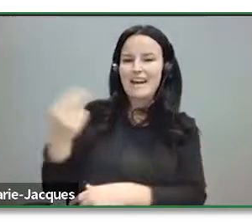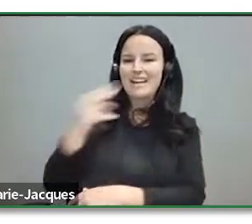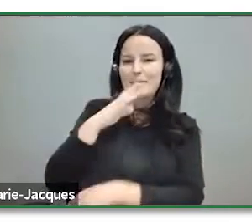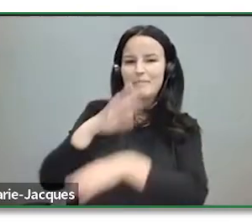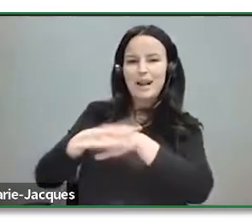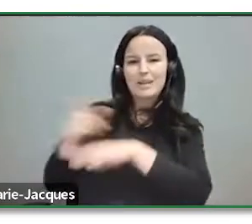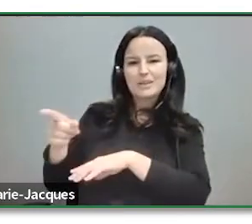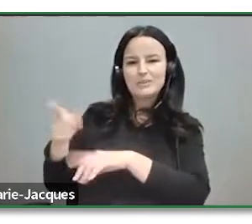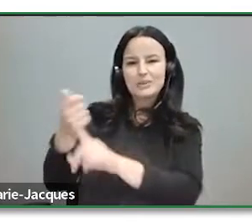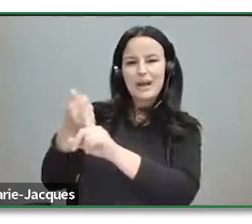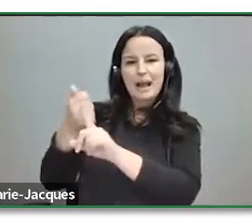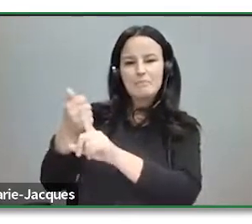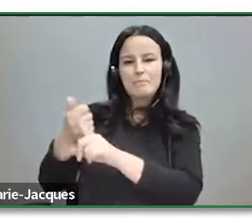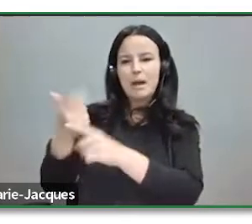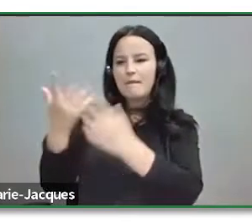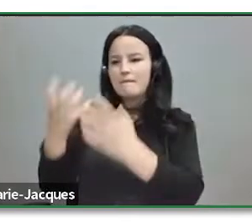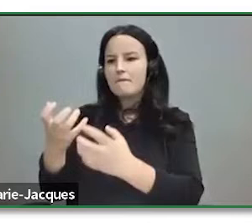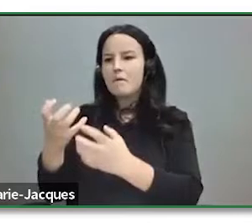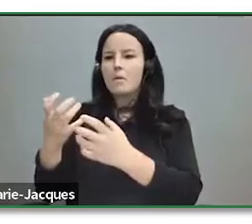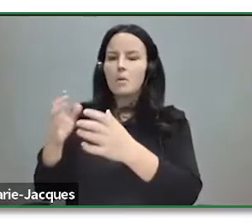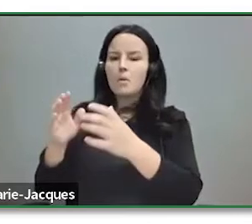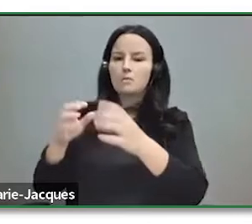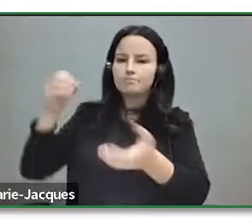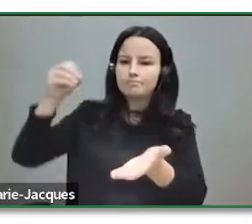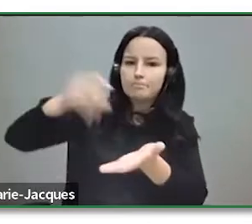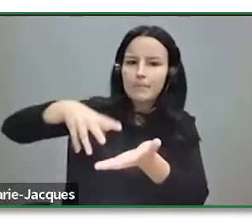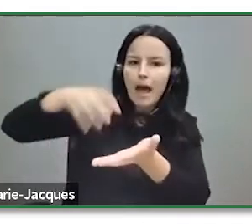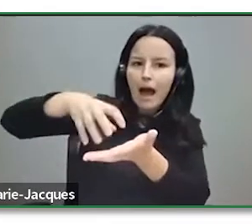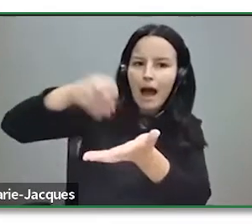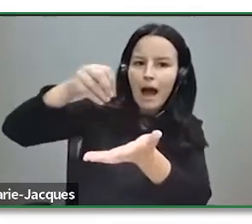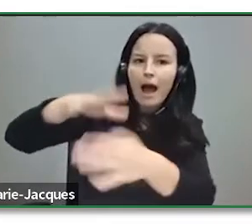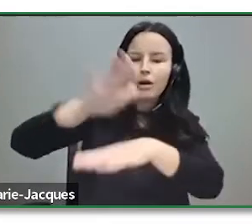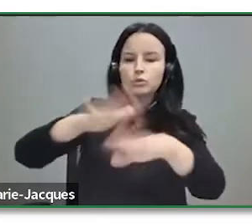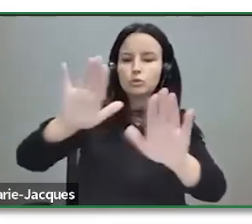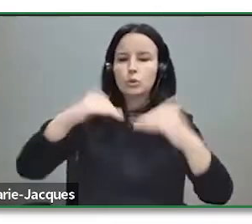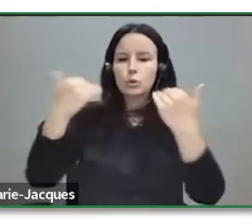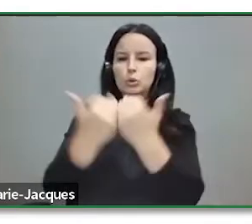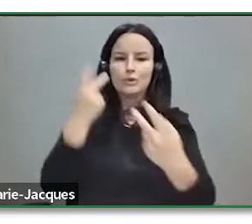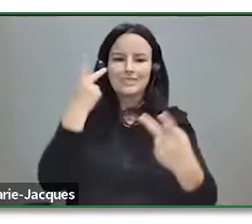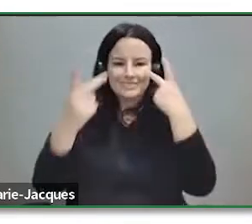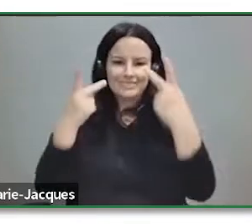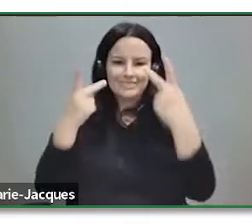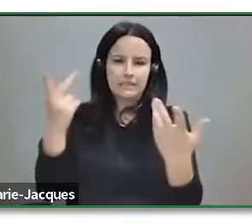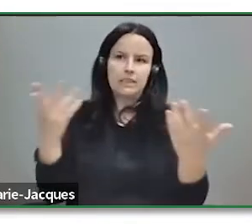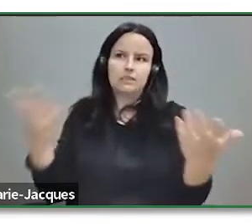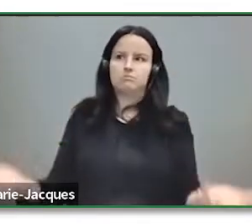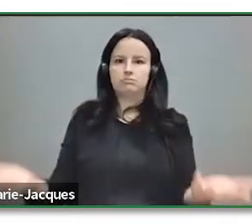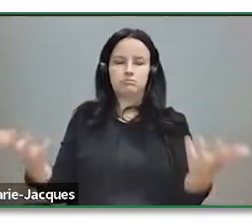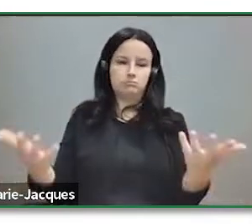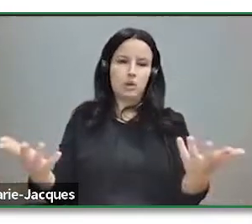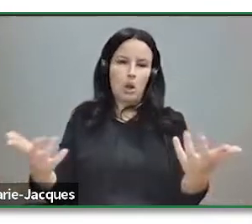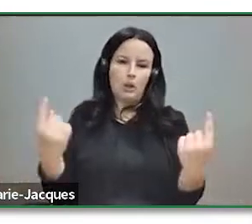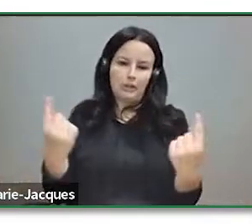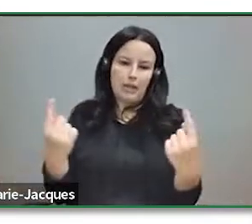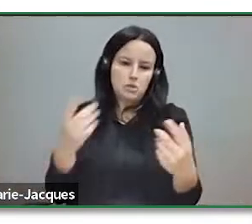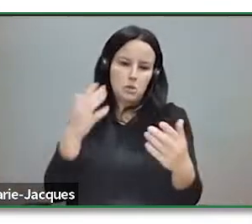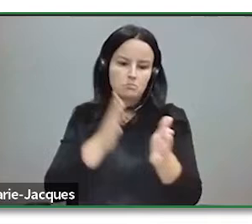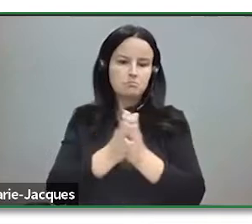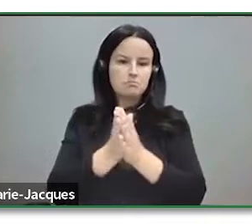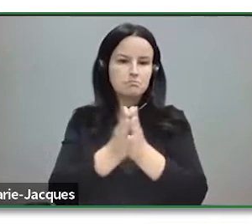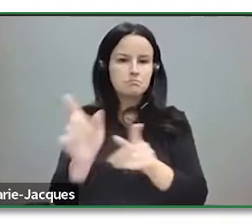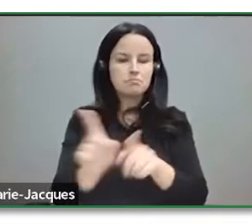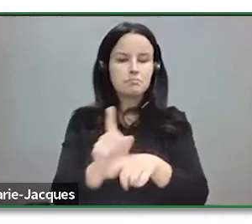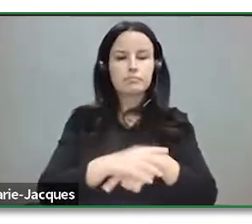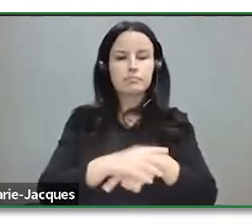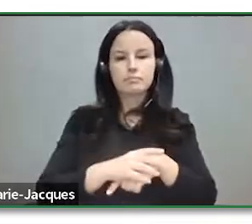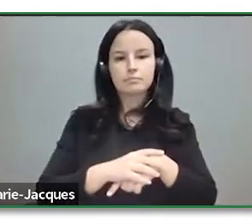principes directeurs parler de la planification des visites. C'est une chose sur lesquelles ils vont se pencher. Alors, je propose